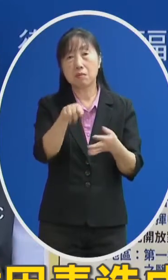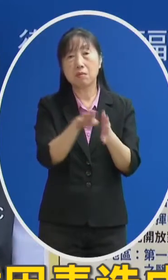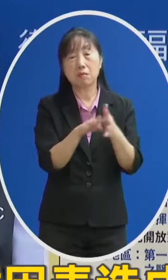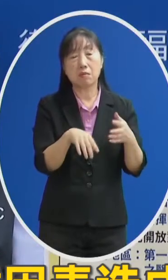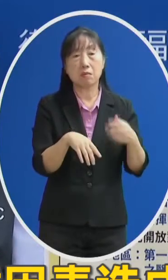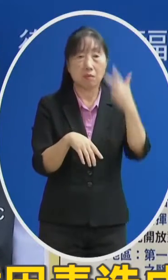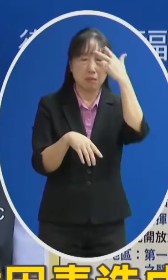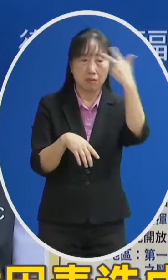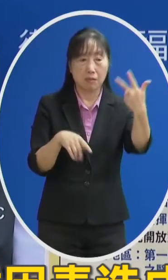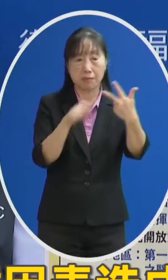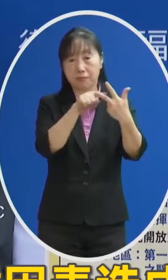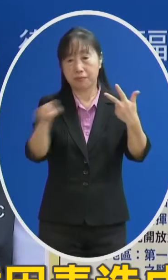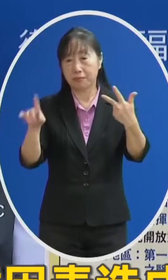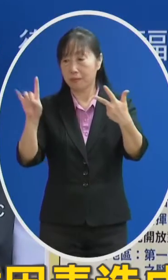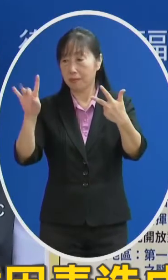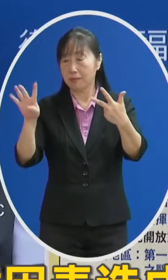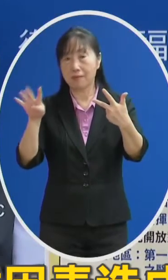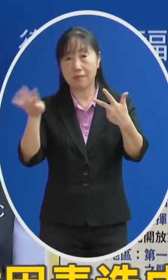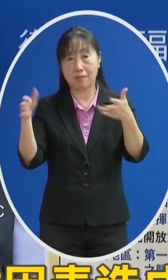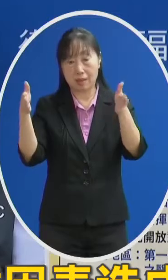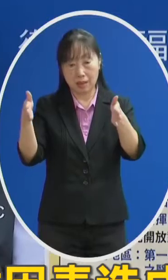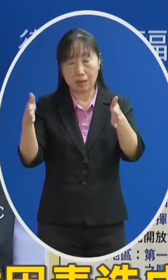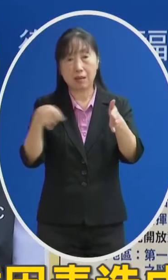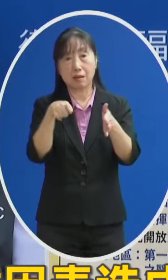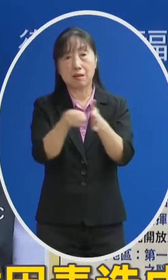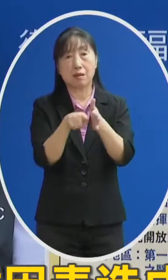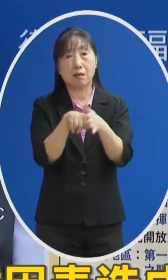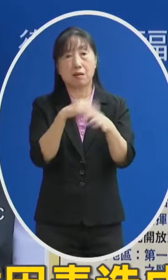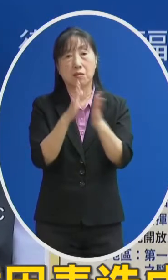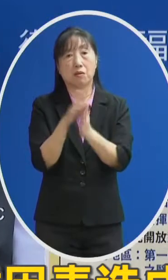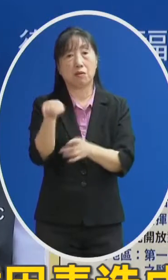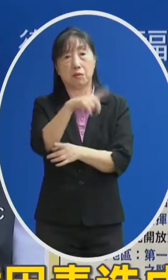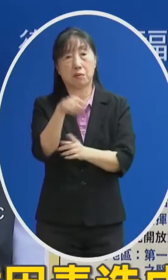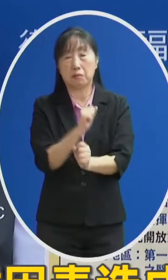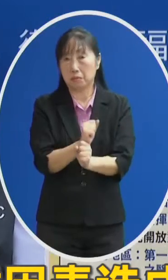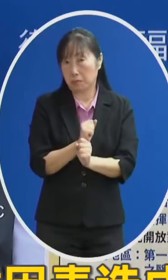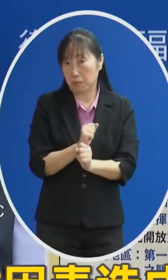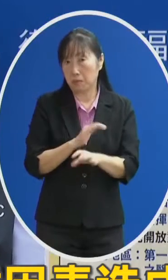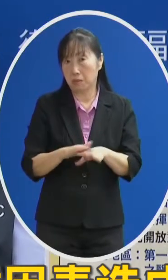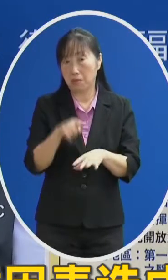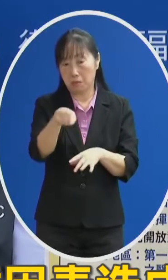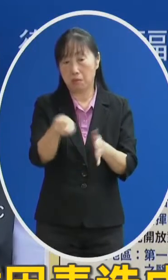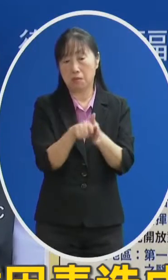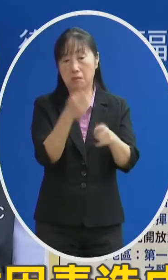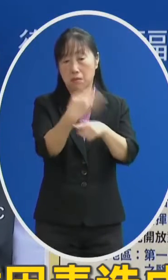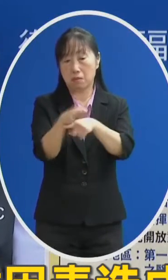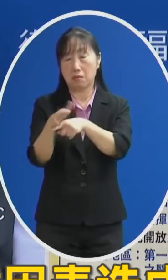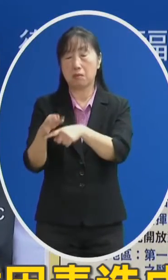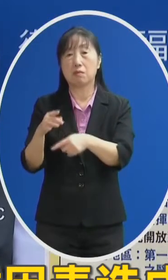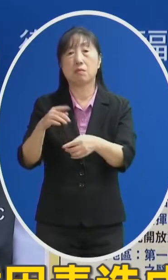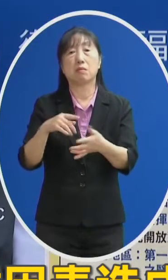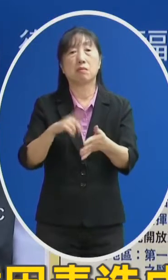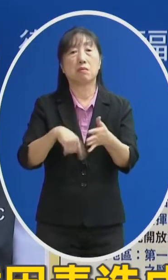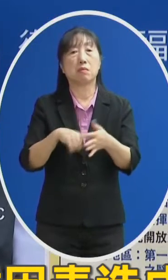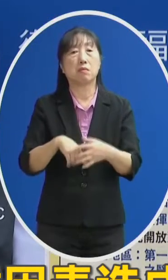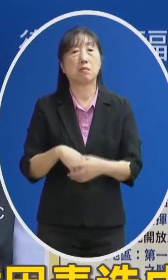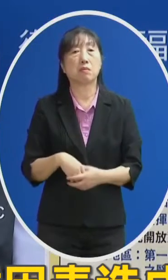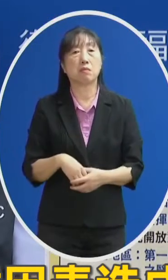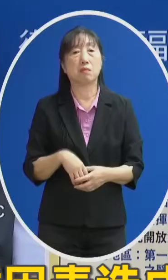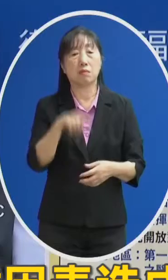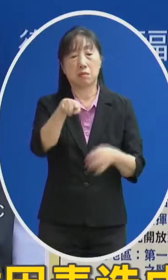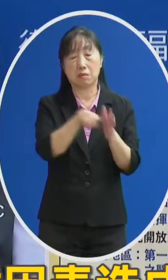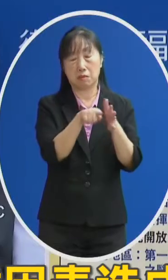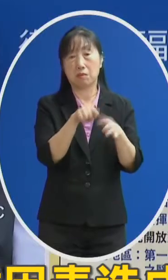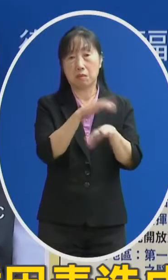10天到2个礼拜这期间，确实会是传统大家都注意到的，就是会死亡会比较，进到比较高峰的